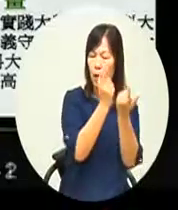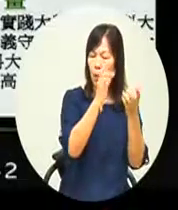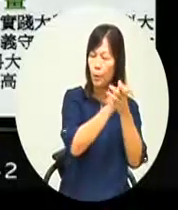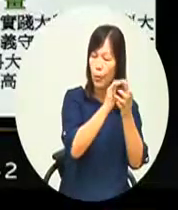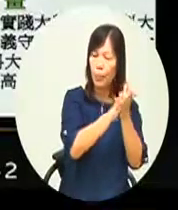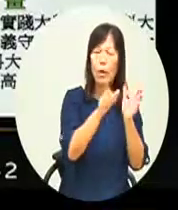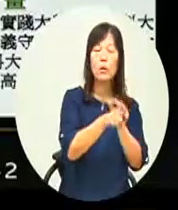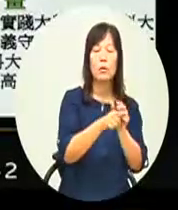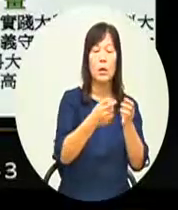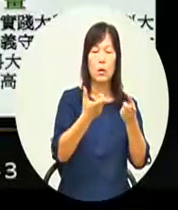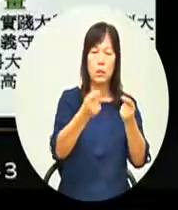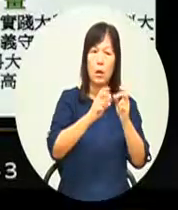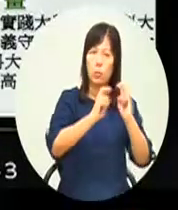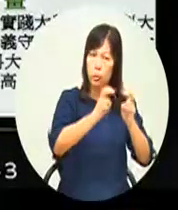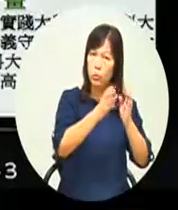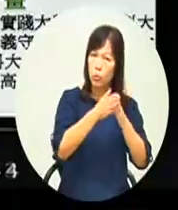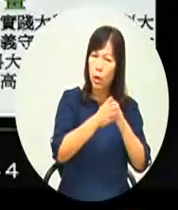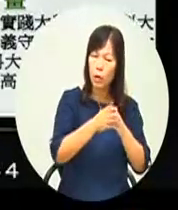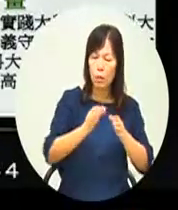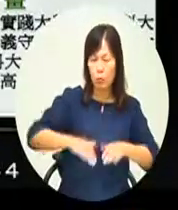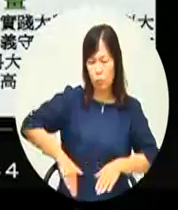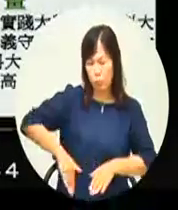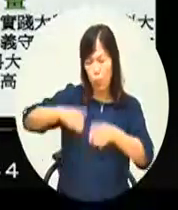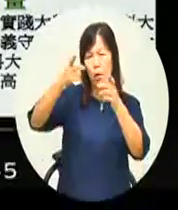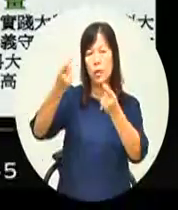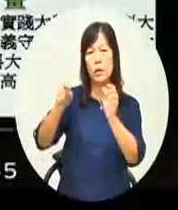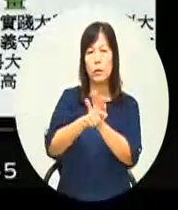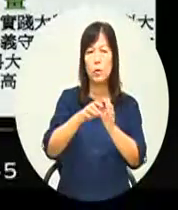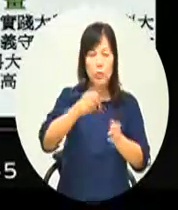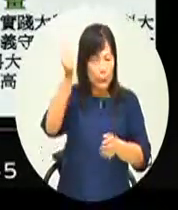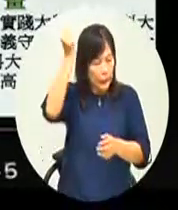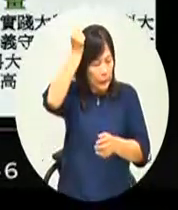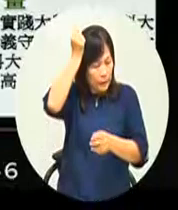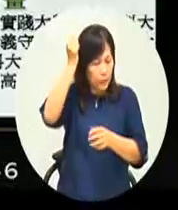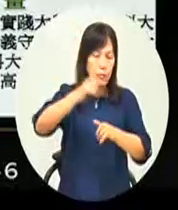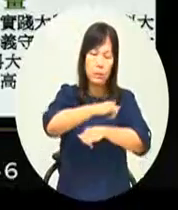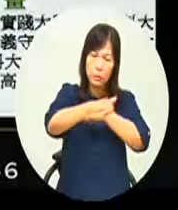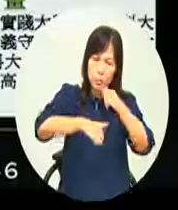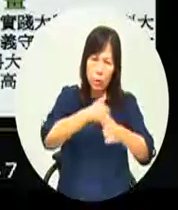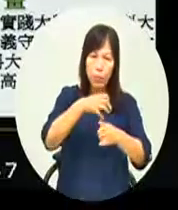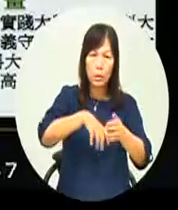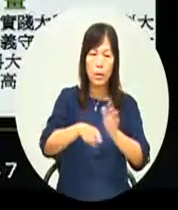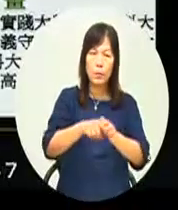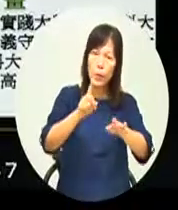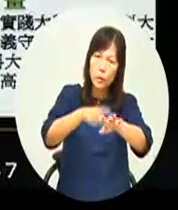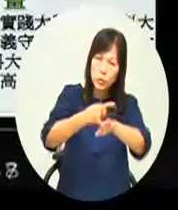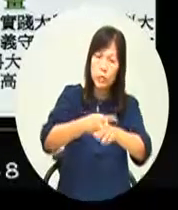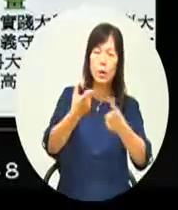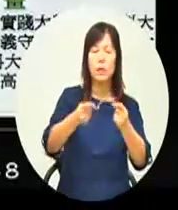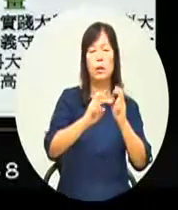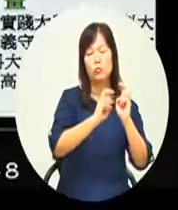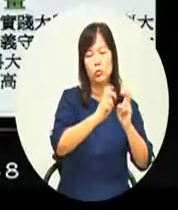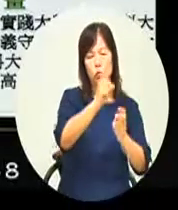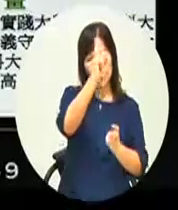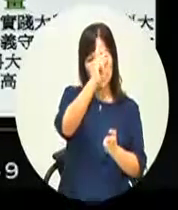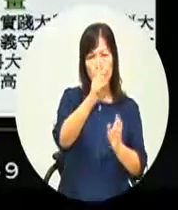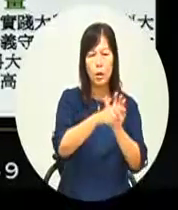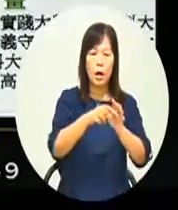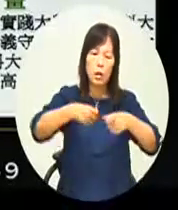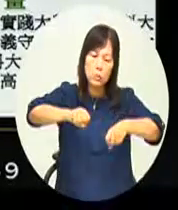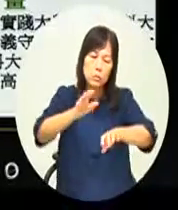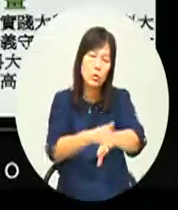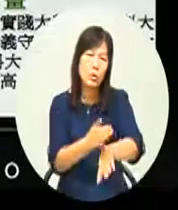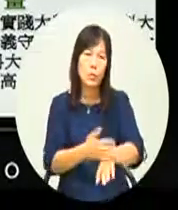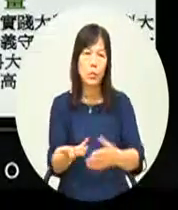定要坐捷运？啊，他从小到大的记忆里面跟生活的习惯里面就是只有捷运啊，他也不会骑机车，他